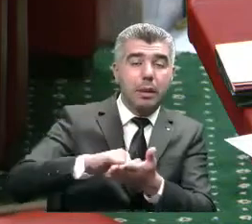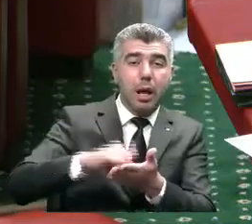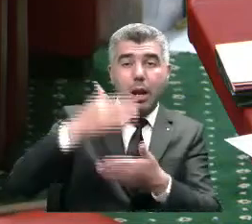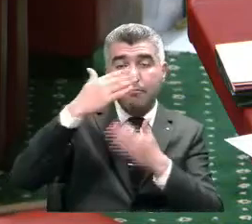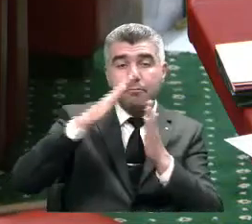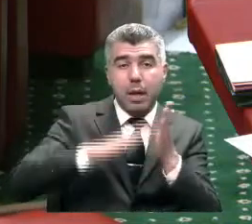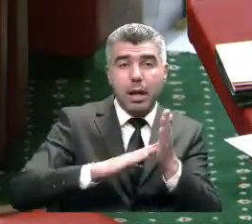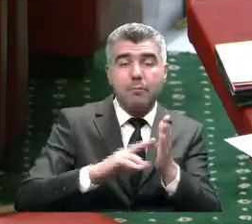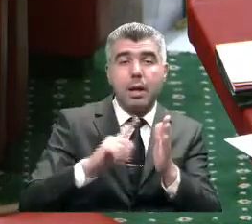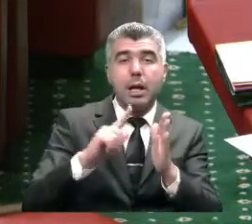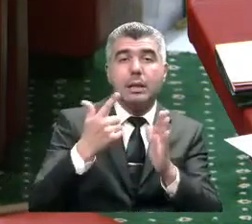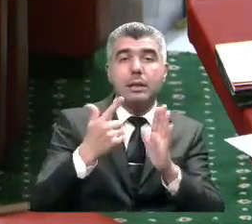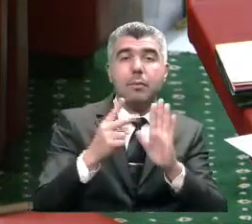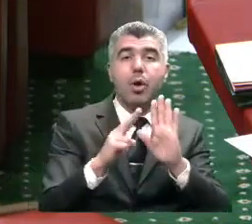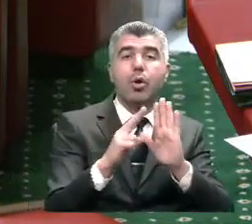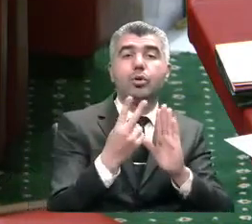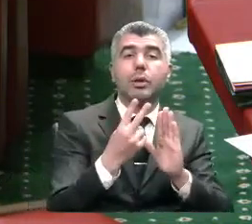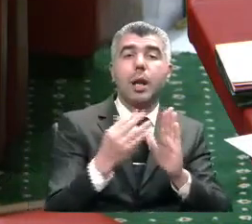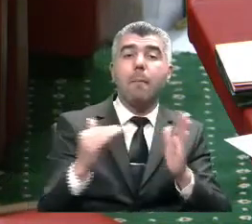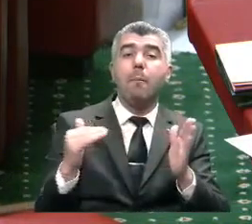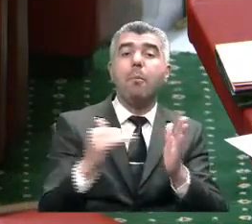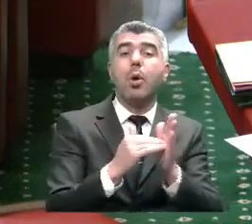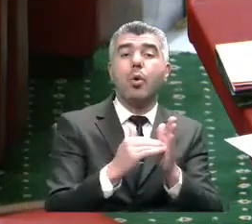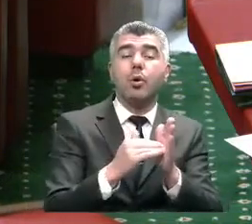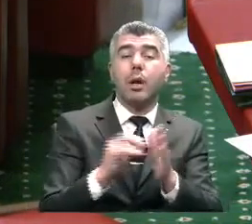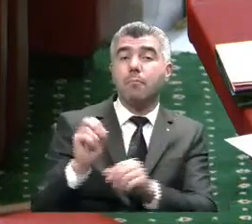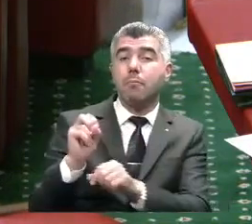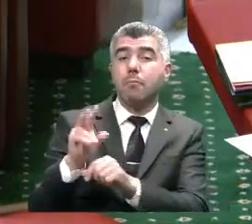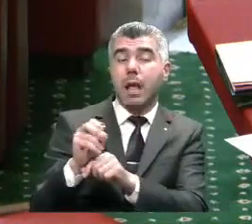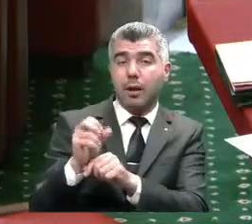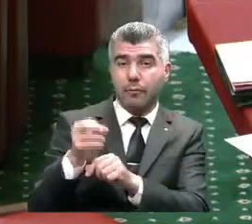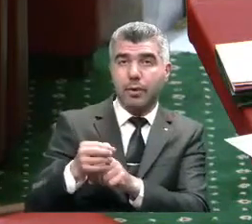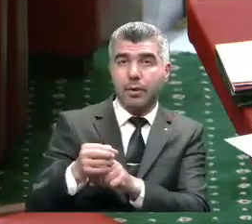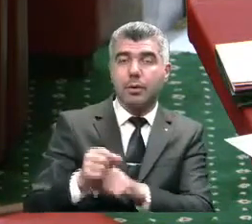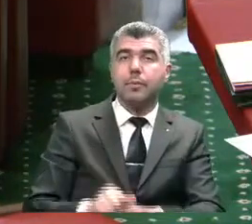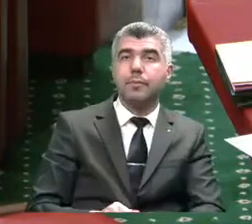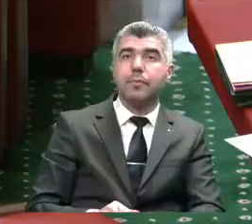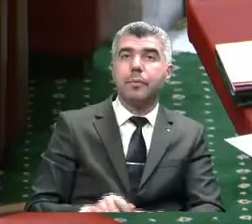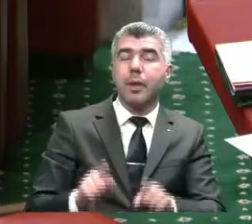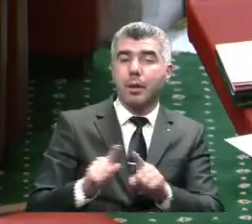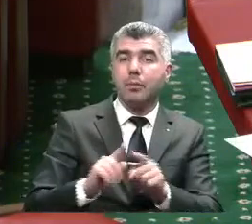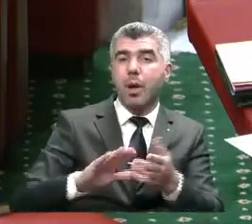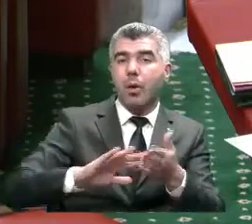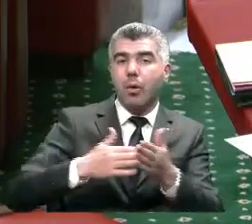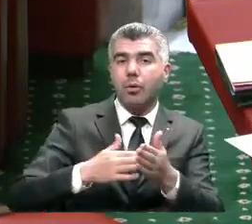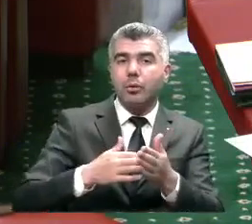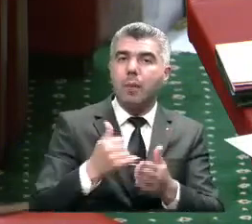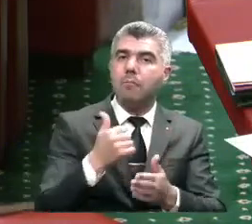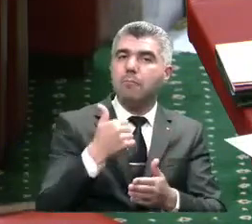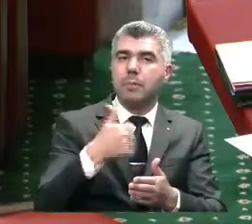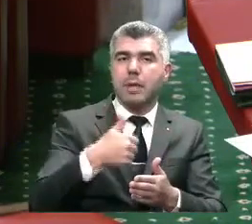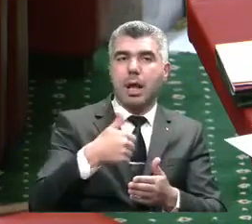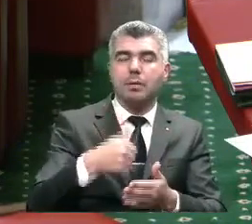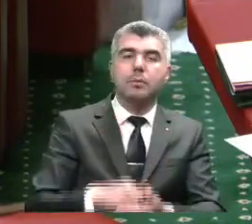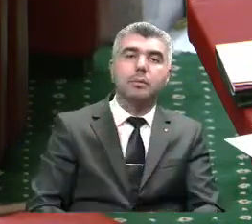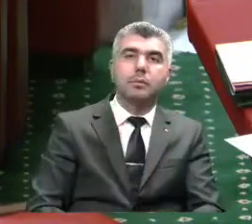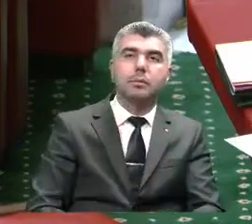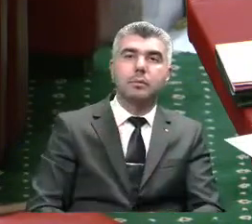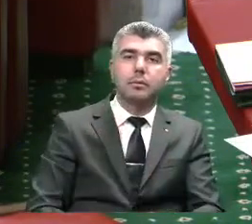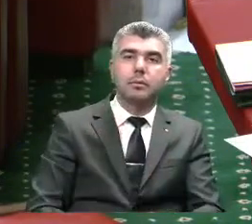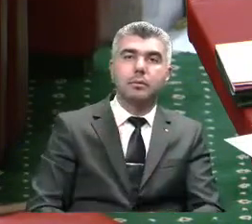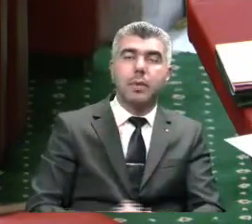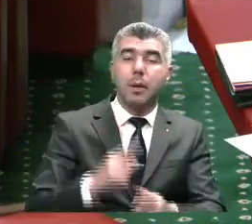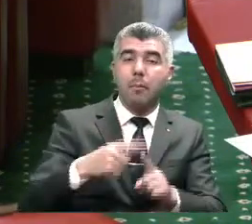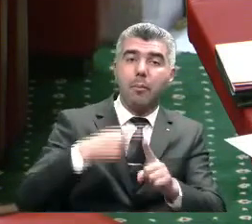حوالي 27 مليون مسافر في ظروف عموما جيدة، أي